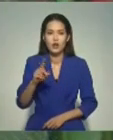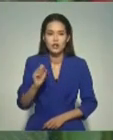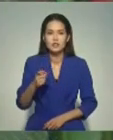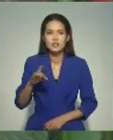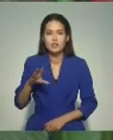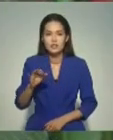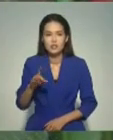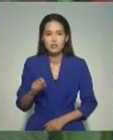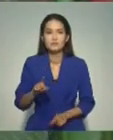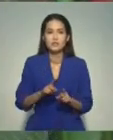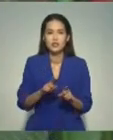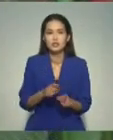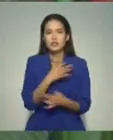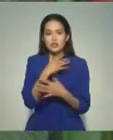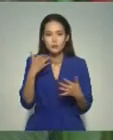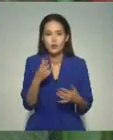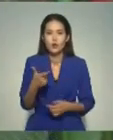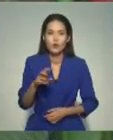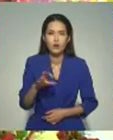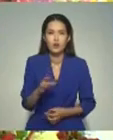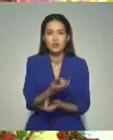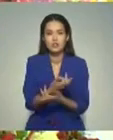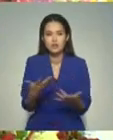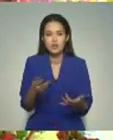хризантемы Эквадора Нидерландов